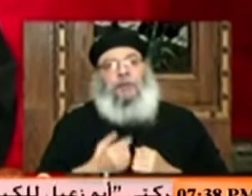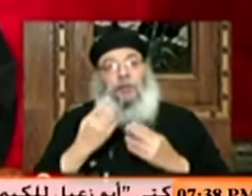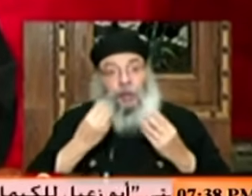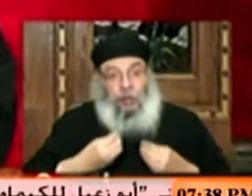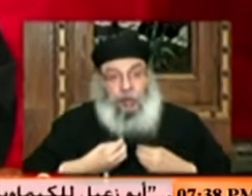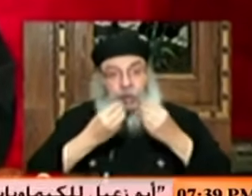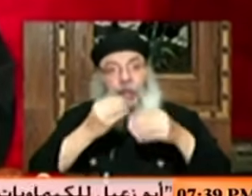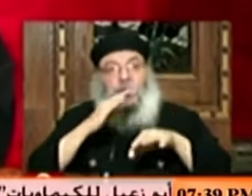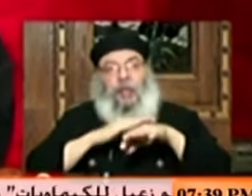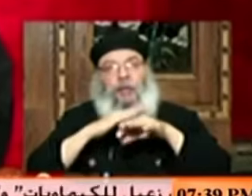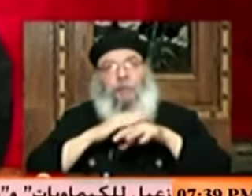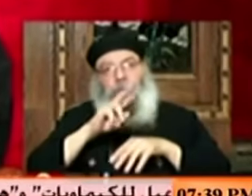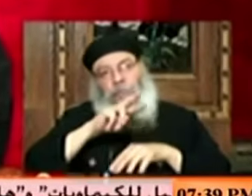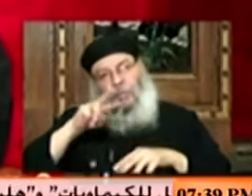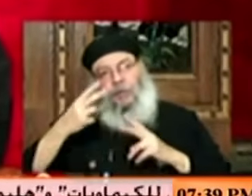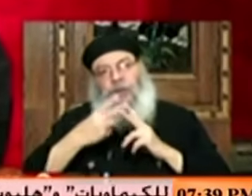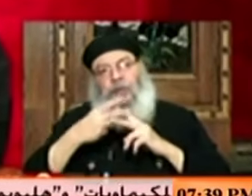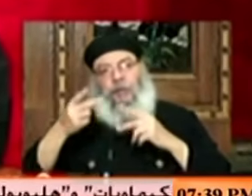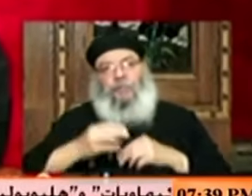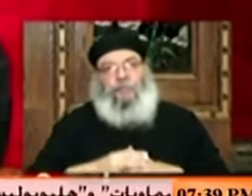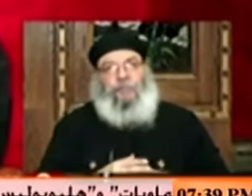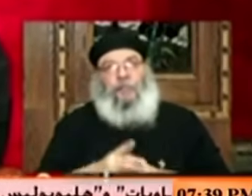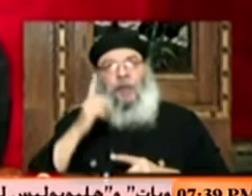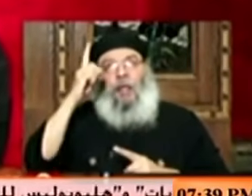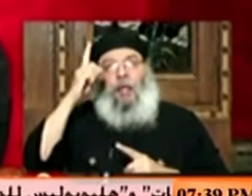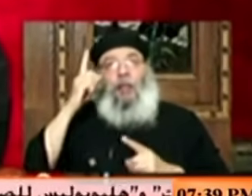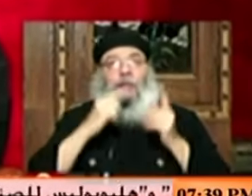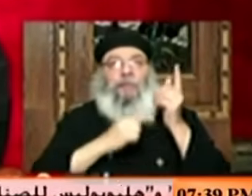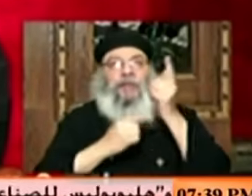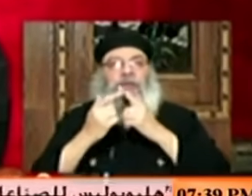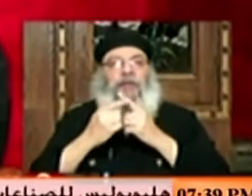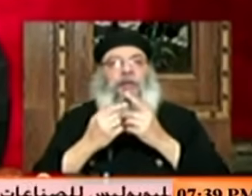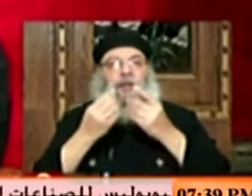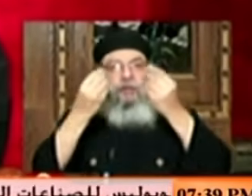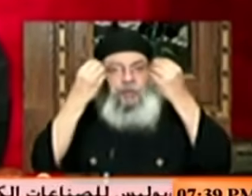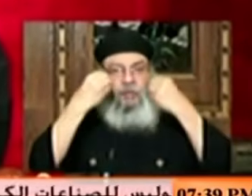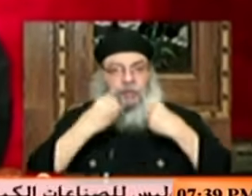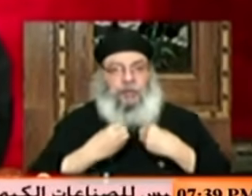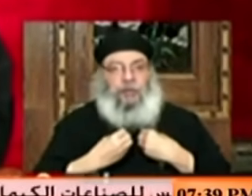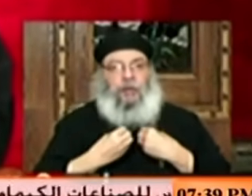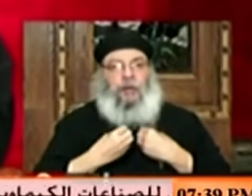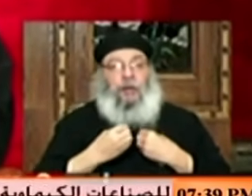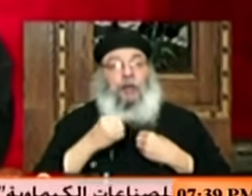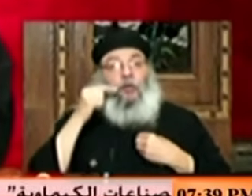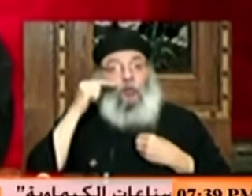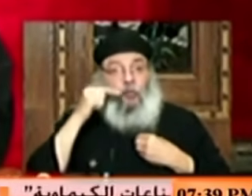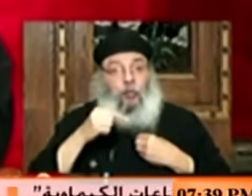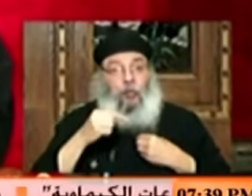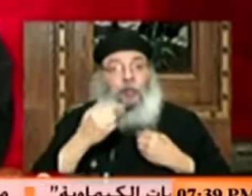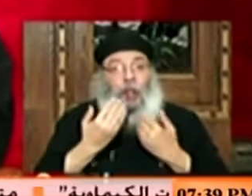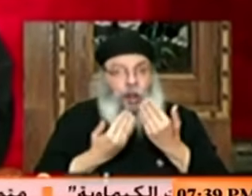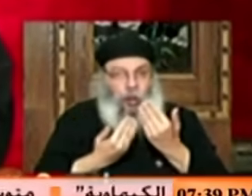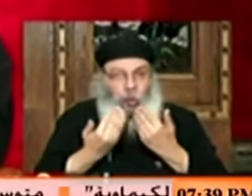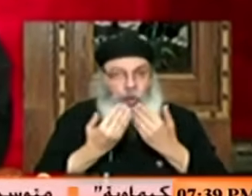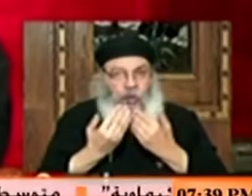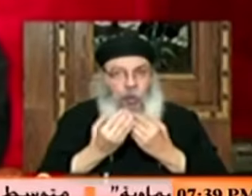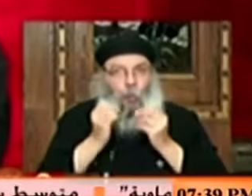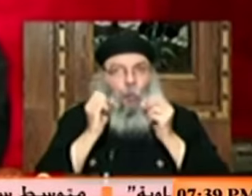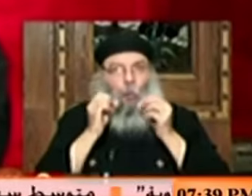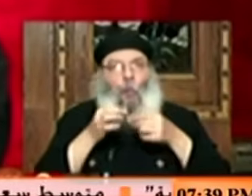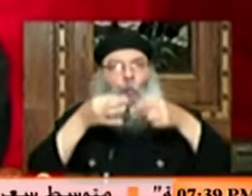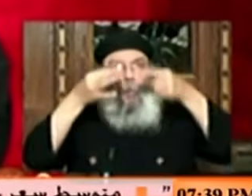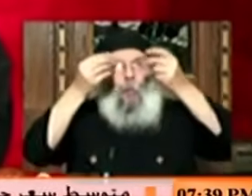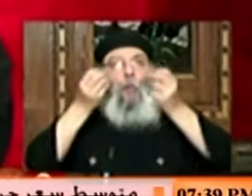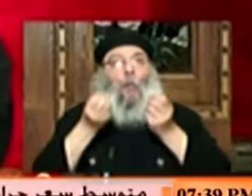انك تخدم بها الاخرين يعطينا مسيحنا ايها الاحباء ان تكون هذه اللغه واضحه في